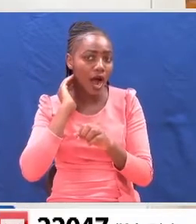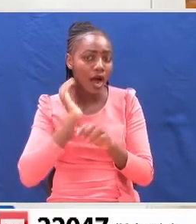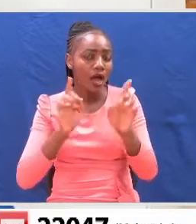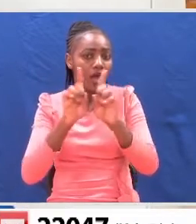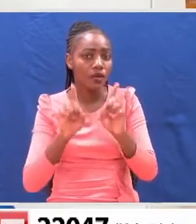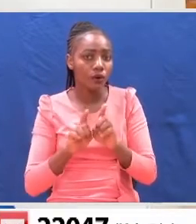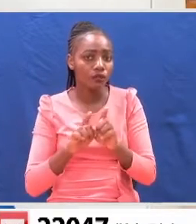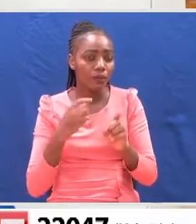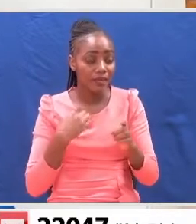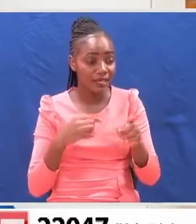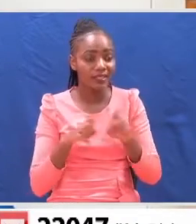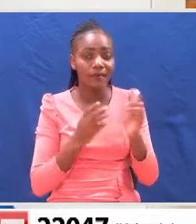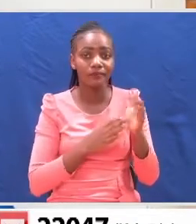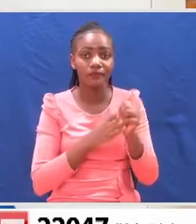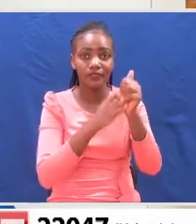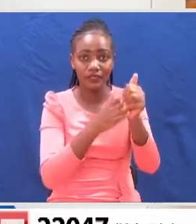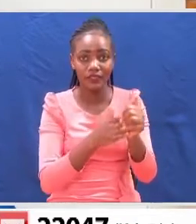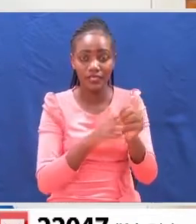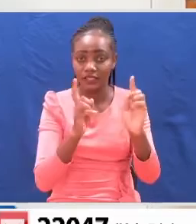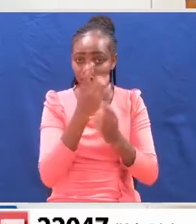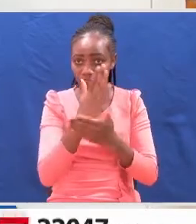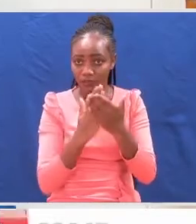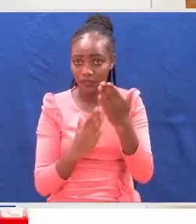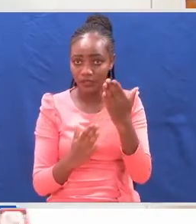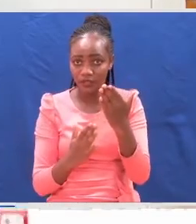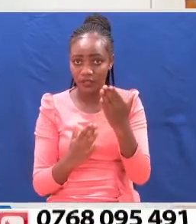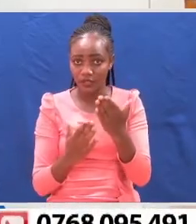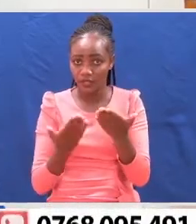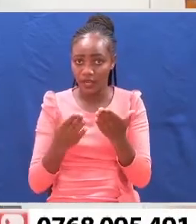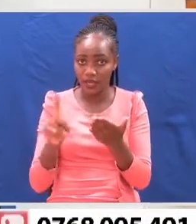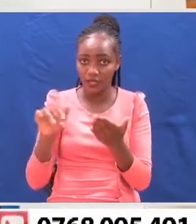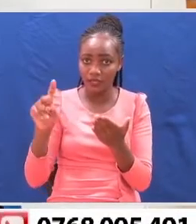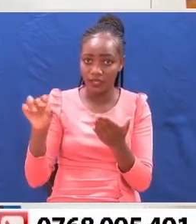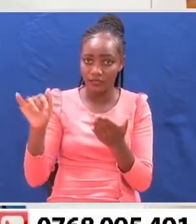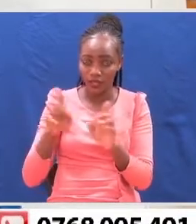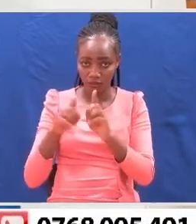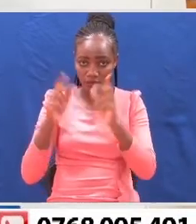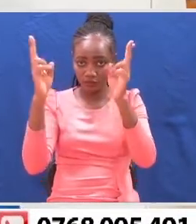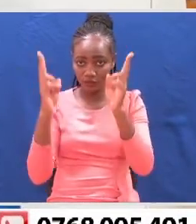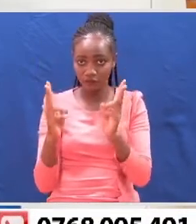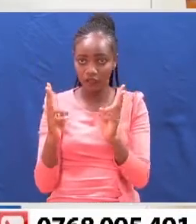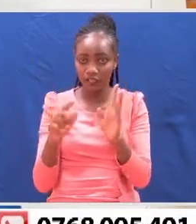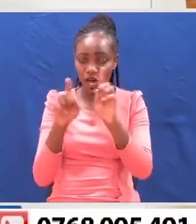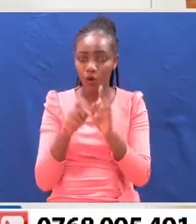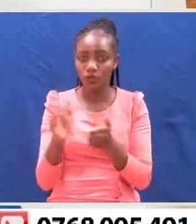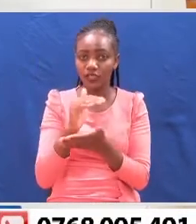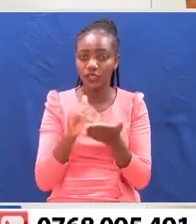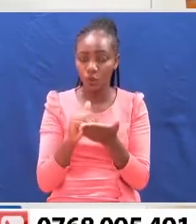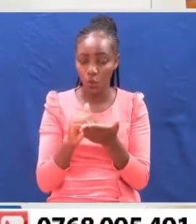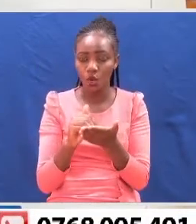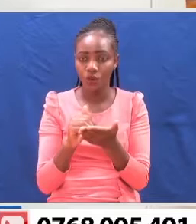nimekuwa mkuu wa tarafa katika maeneo mbalimbali, upande wa Nyanza, upande wa Rift Valley na upande wa Central. Kwa